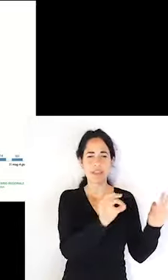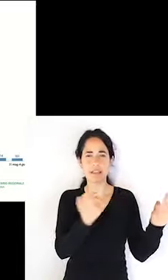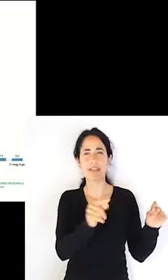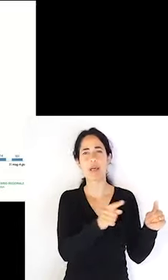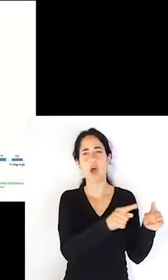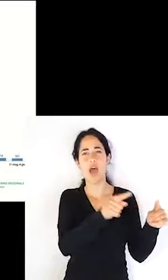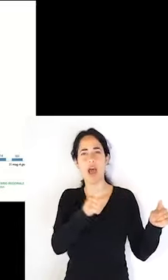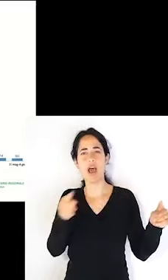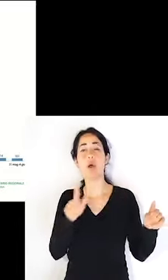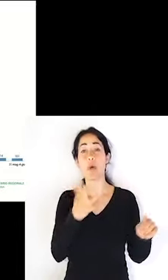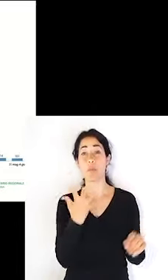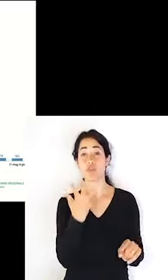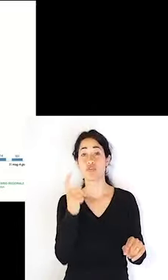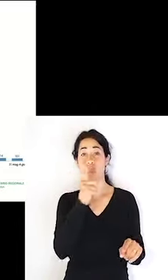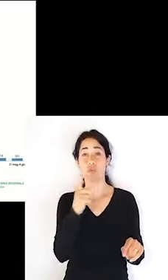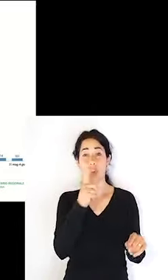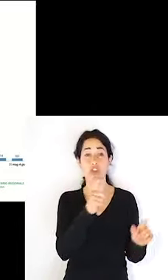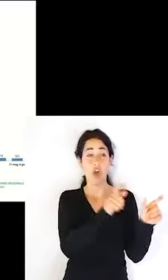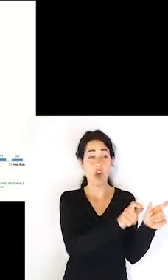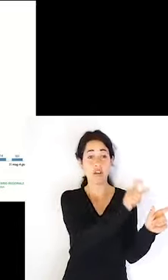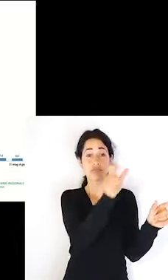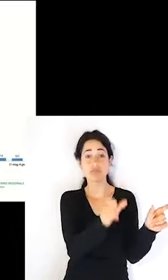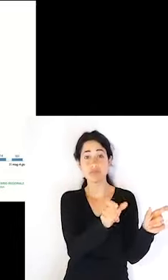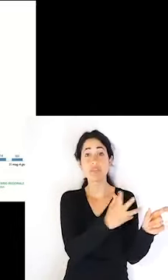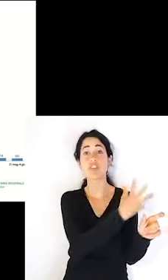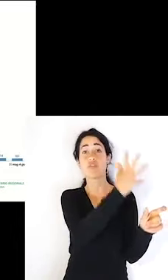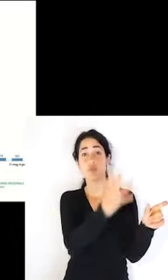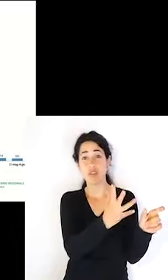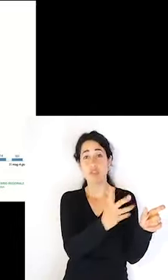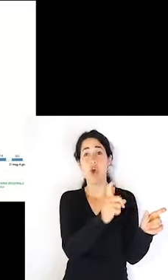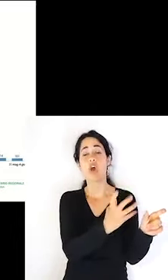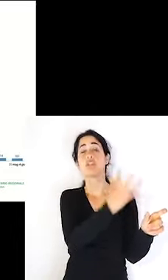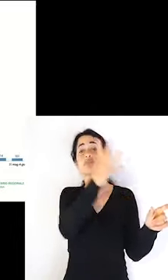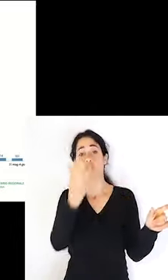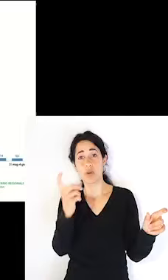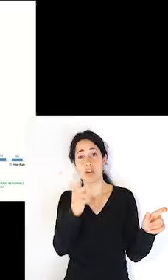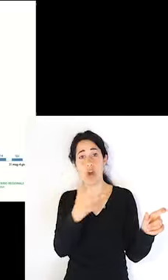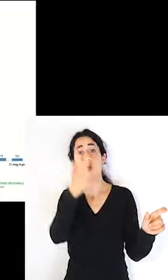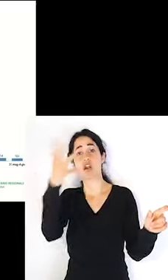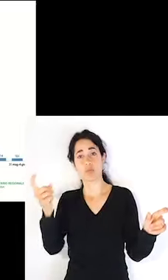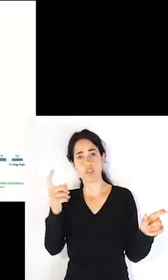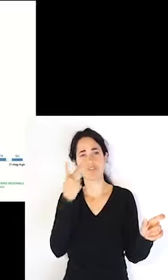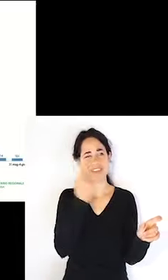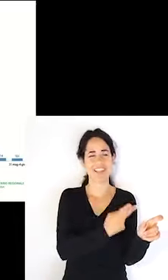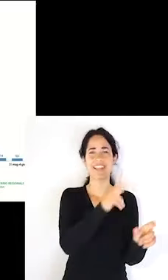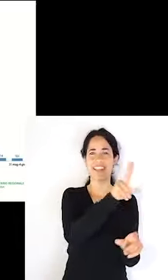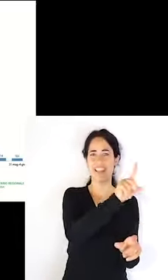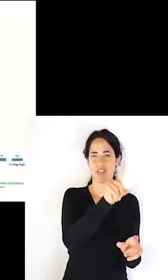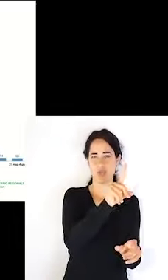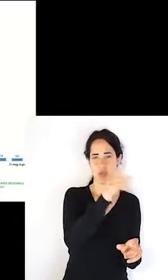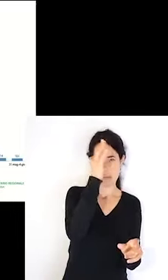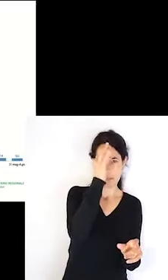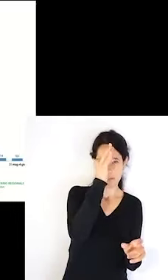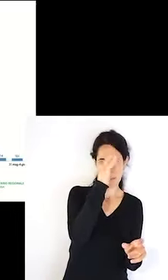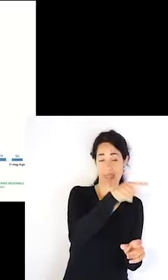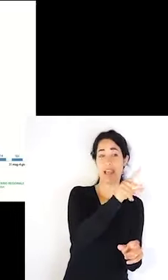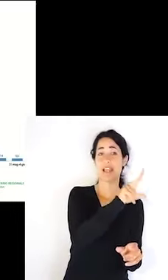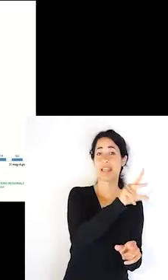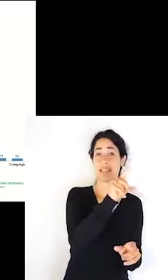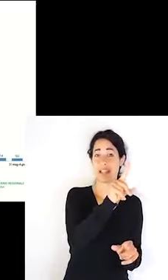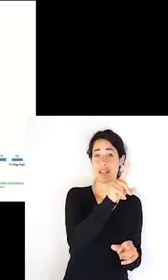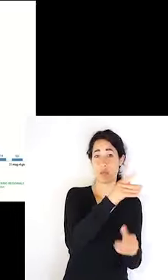Covid. 5 giorni per 5 giorni e vedete che dal 31 maggio al 4 giugno